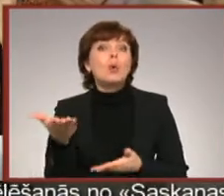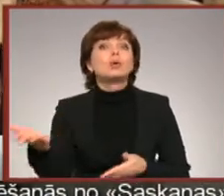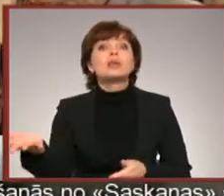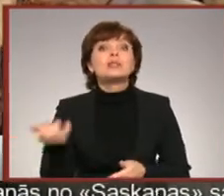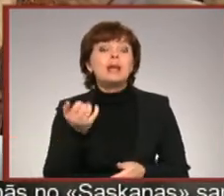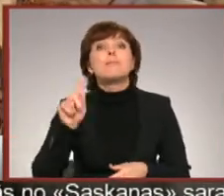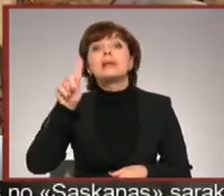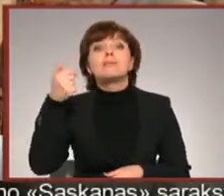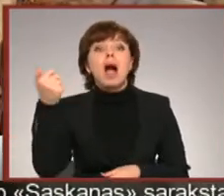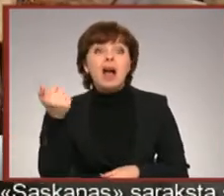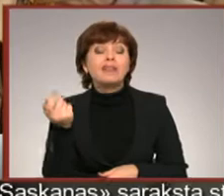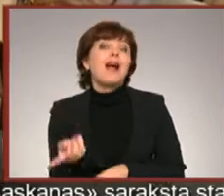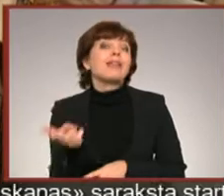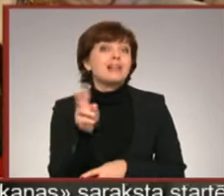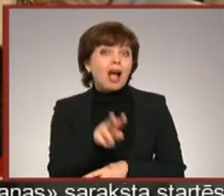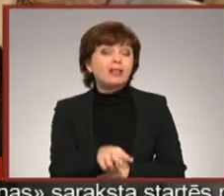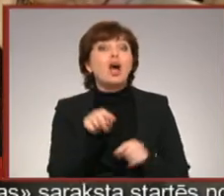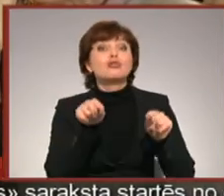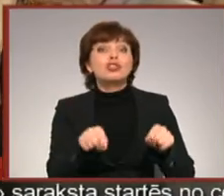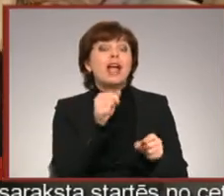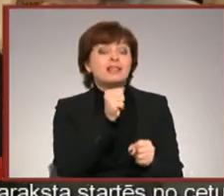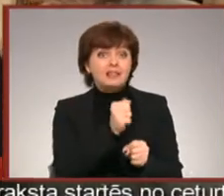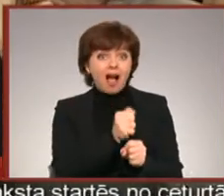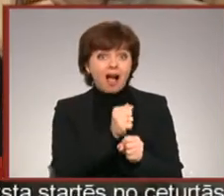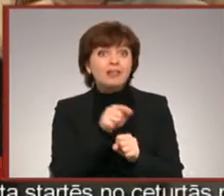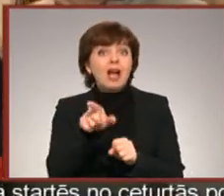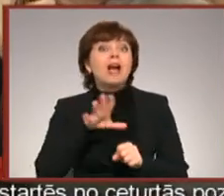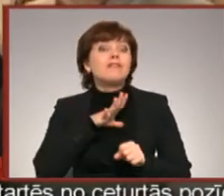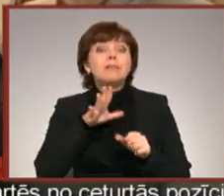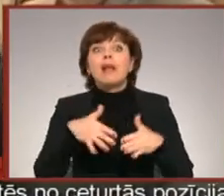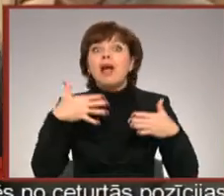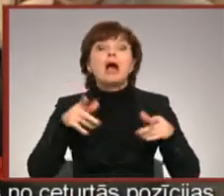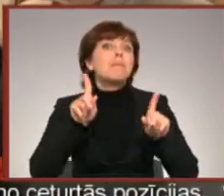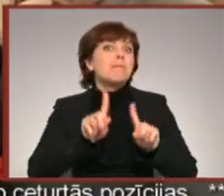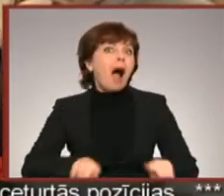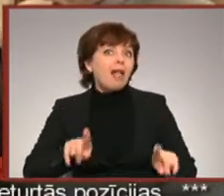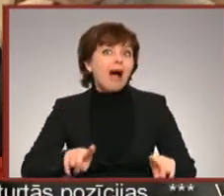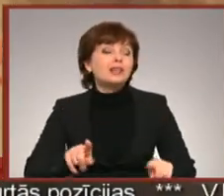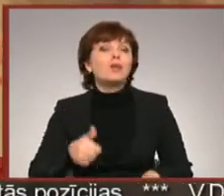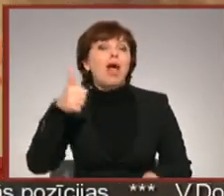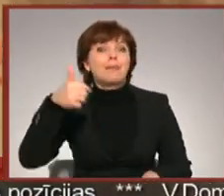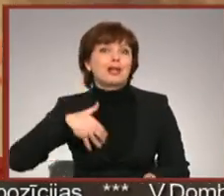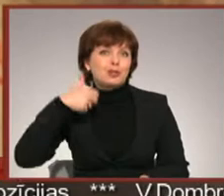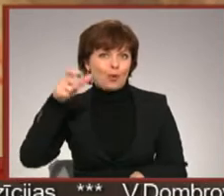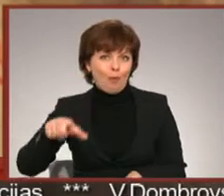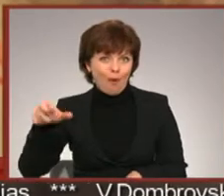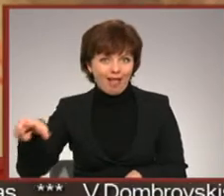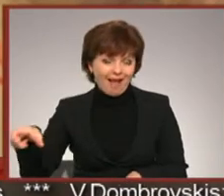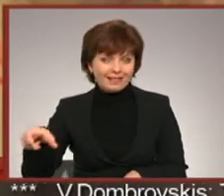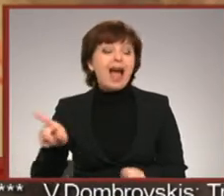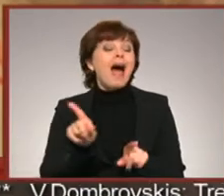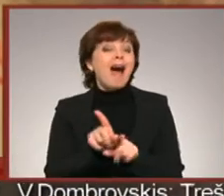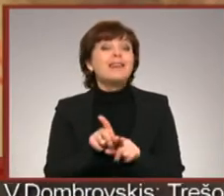1. Gadā, kad atnācu šajiem strādāt. Un tur bija vislielākie palaidi un vislabākie skolnieki. Šodien es esmu